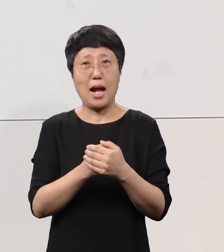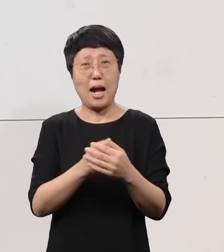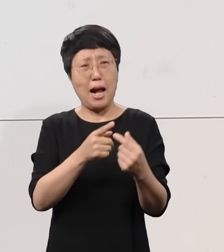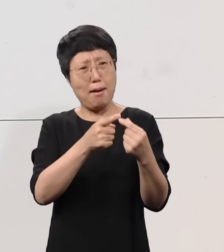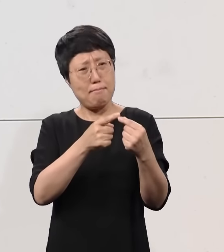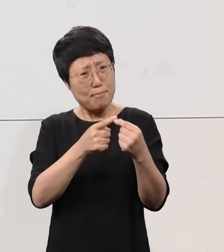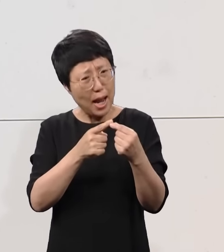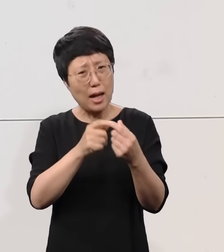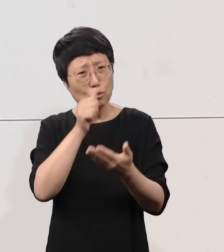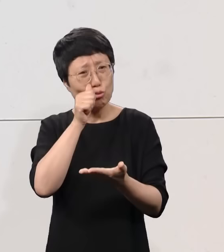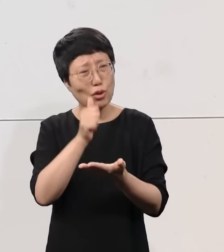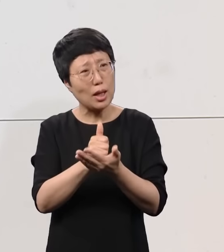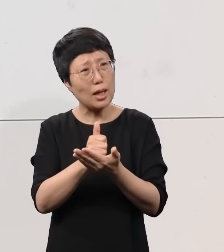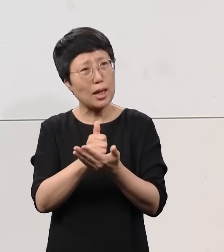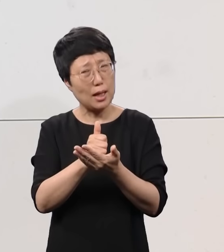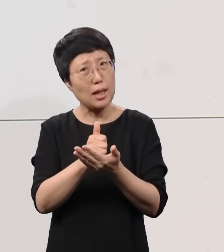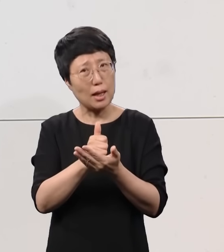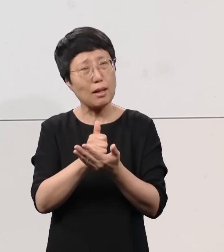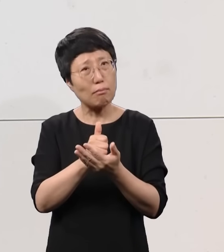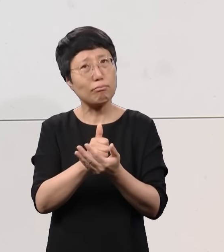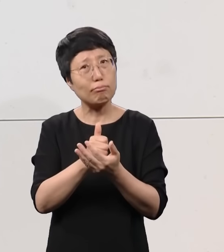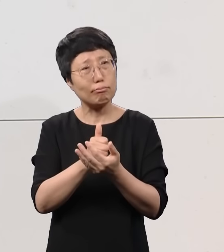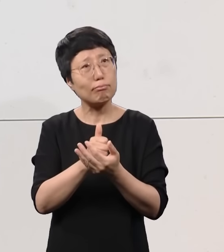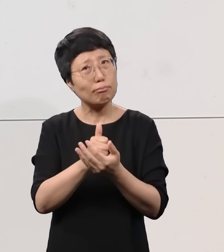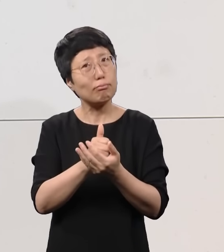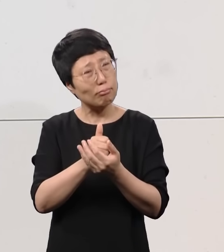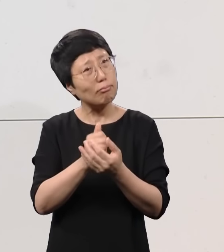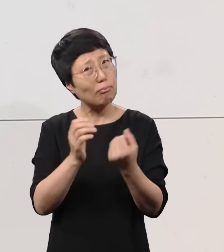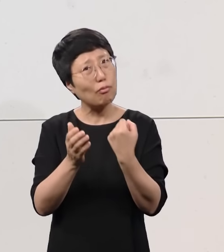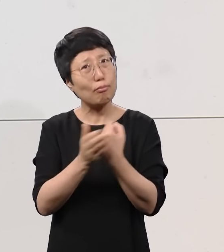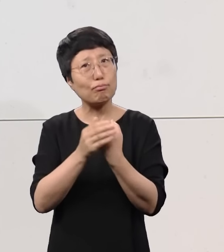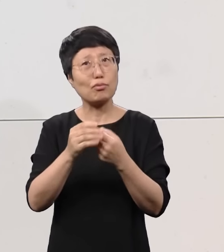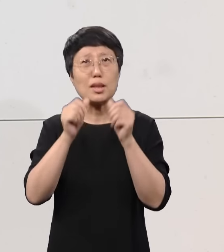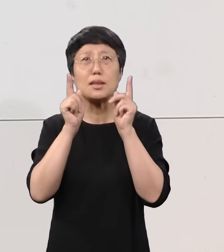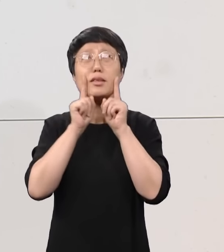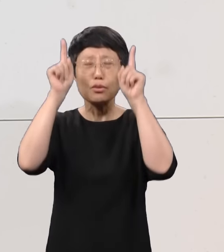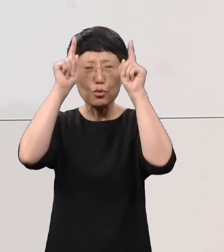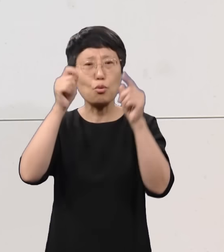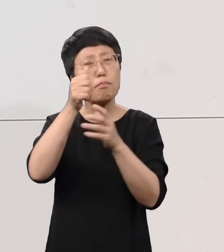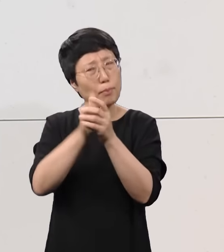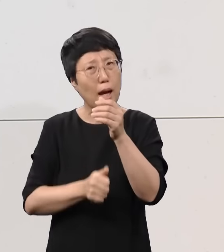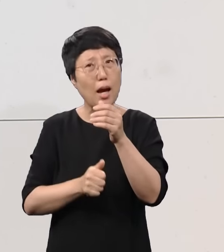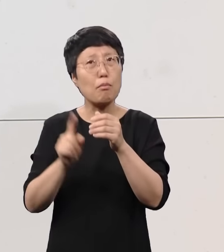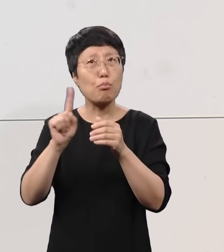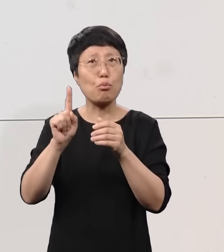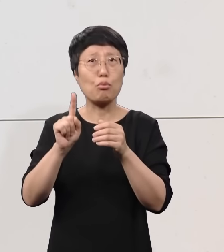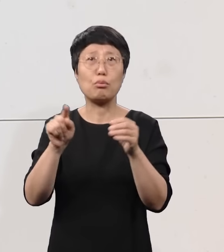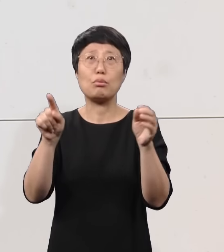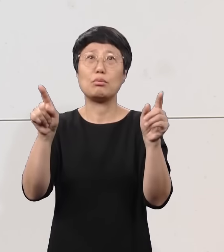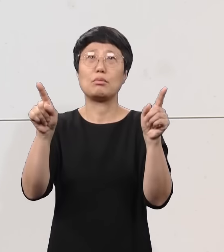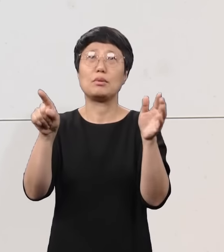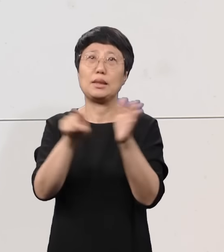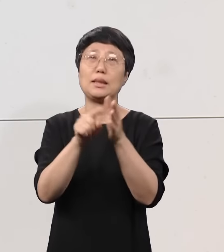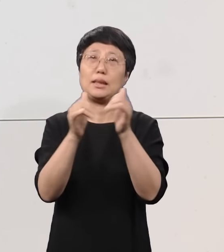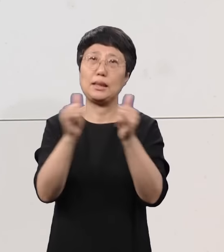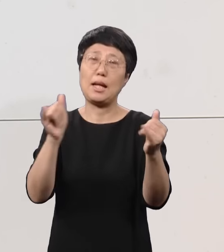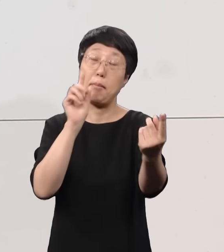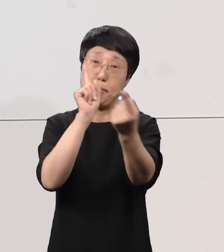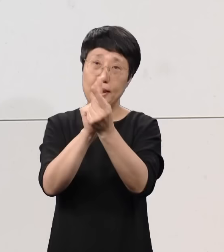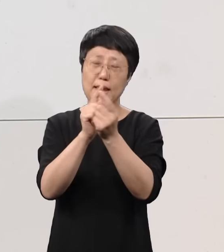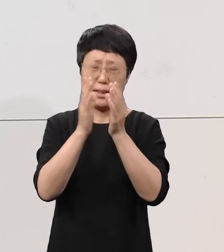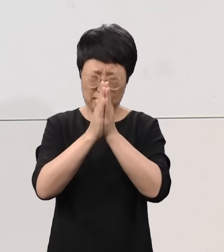때문에 저는 지옥을 갈 것 같아요 가 신자들 보고 기도하겠습니다이 말 때문에 지옥을 갈